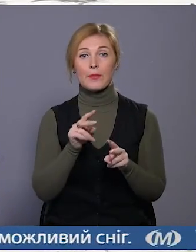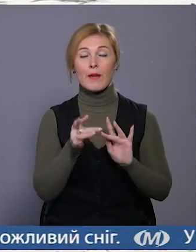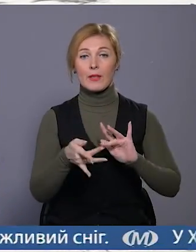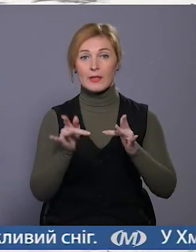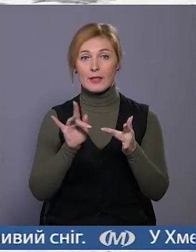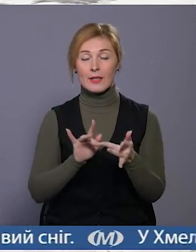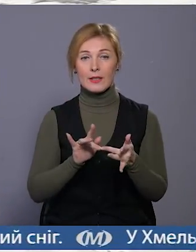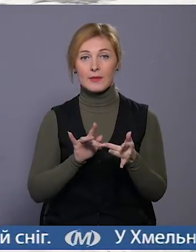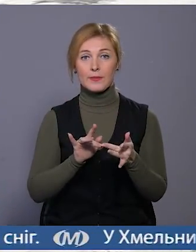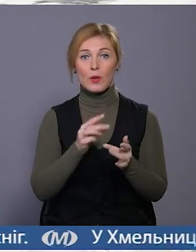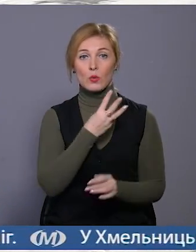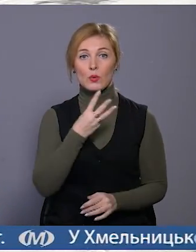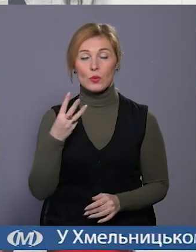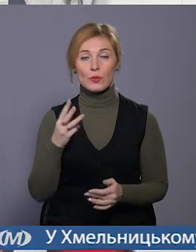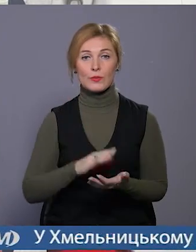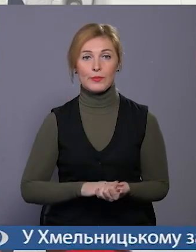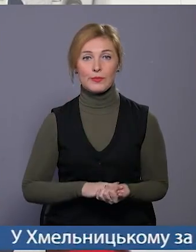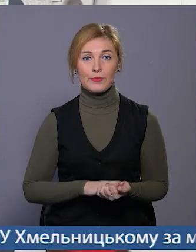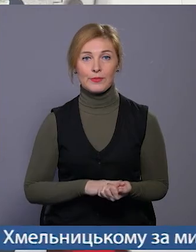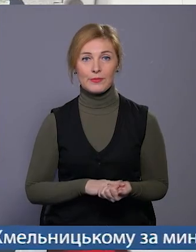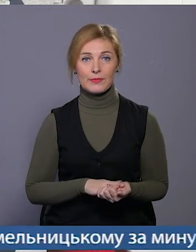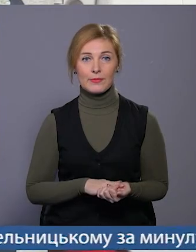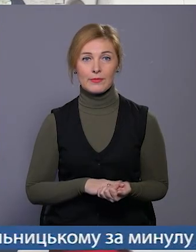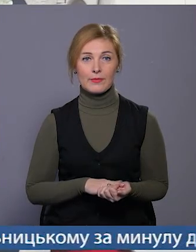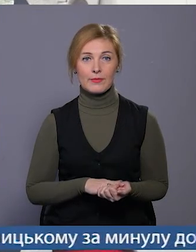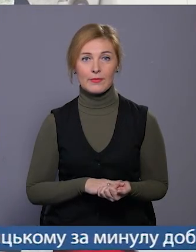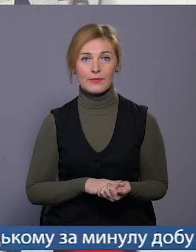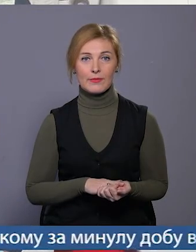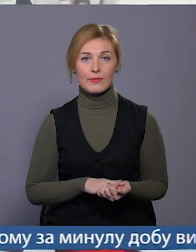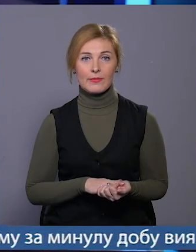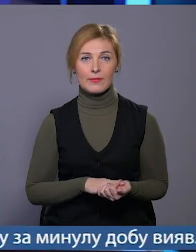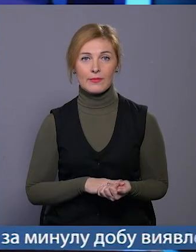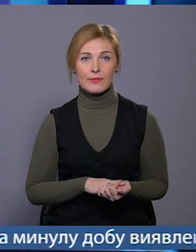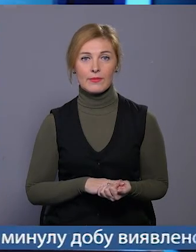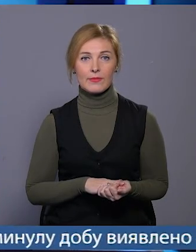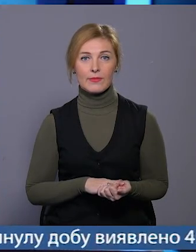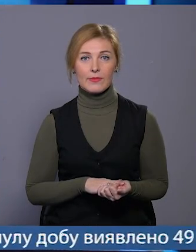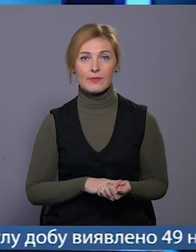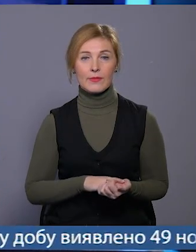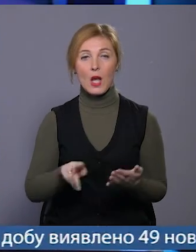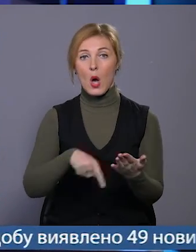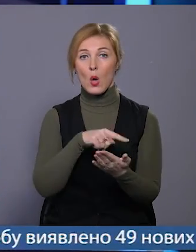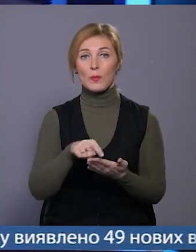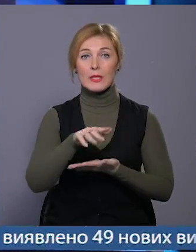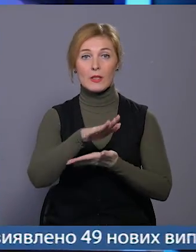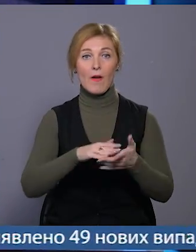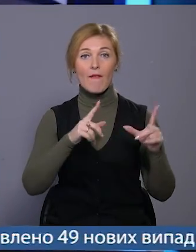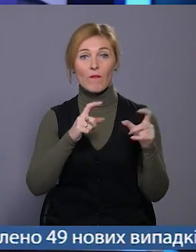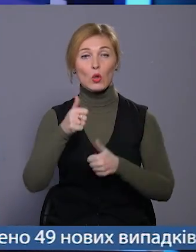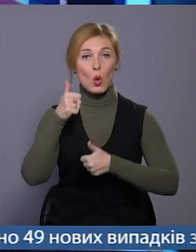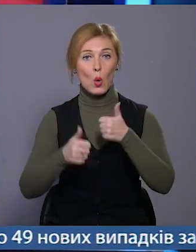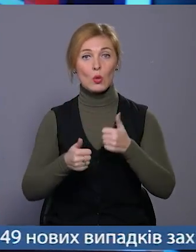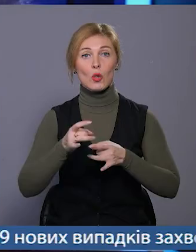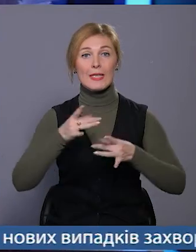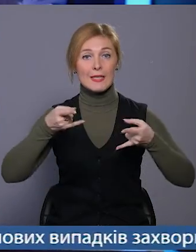довкілля Хмельницький» у соціальних мережах. Тетяна Гуща, новини міста. У місті триває фотоконкурс